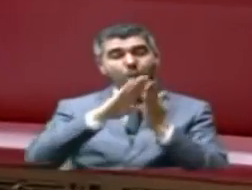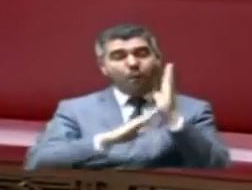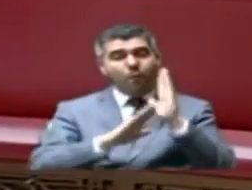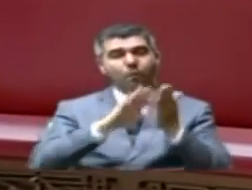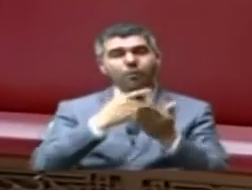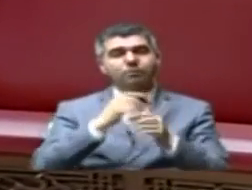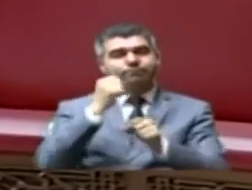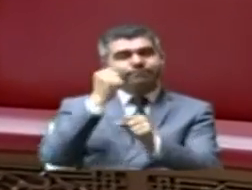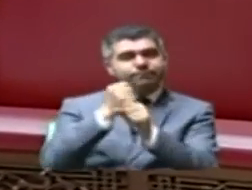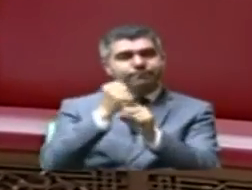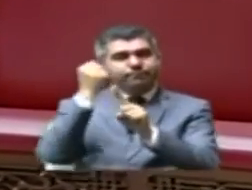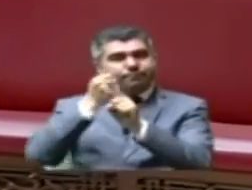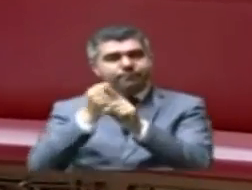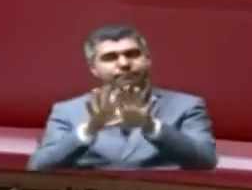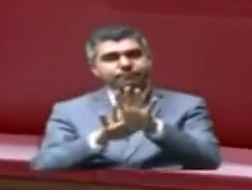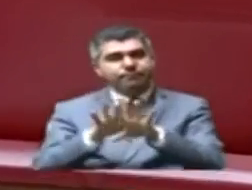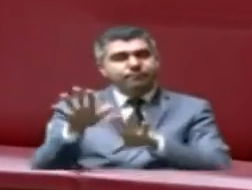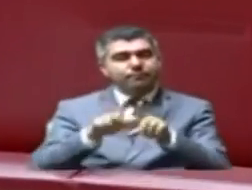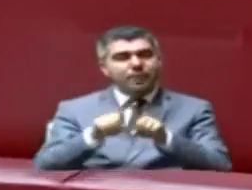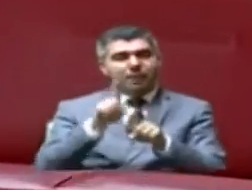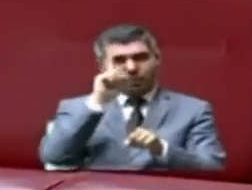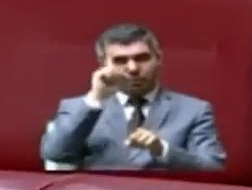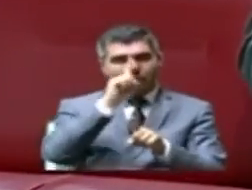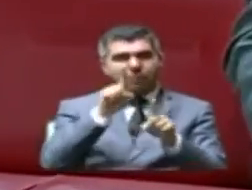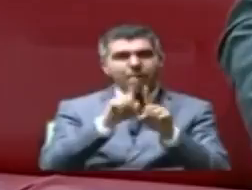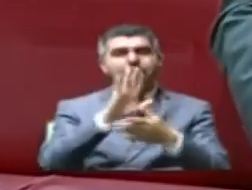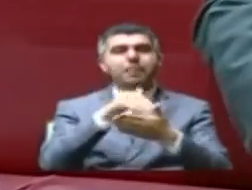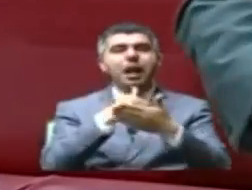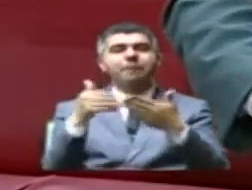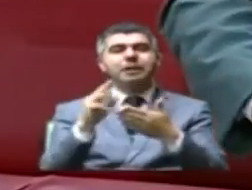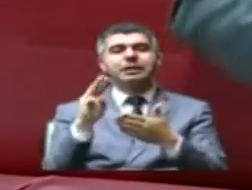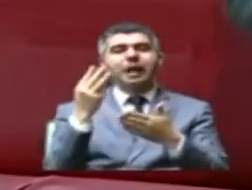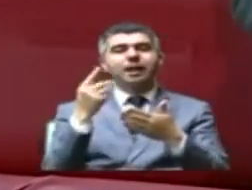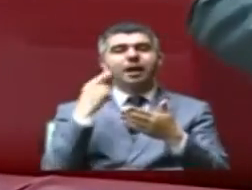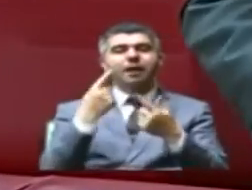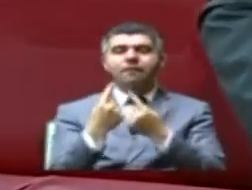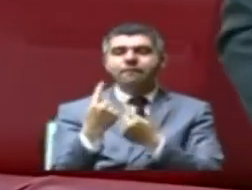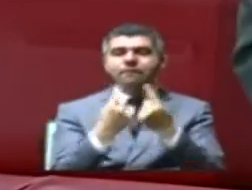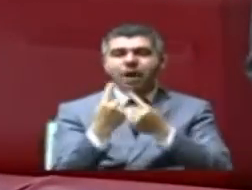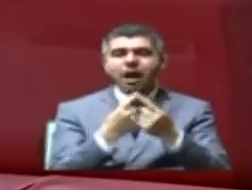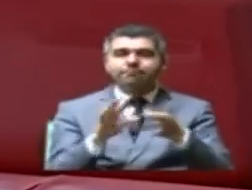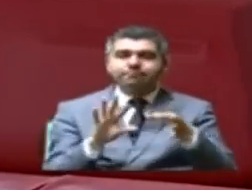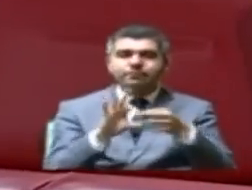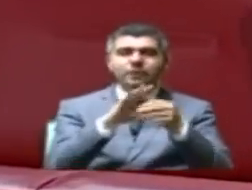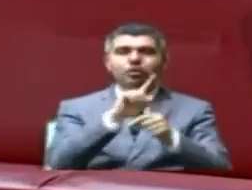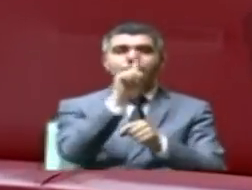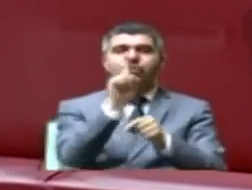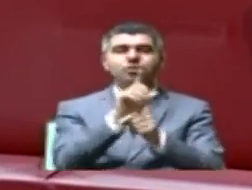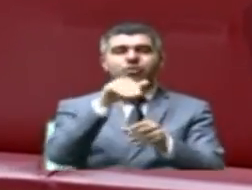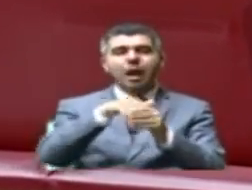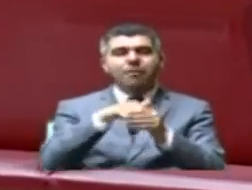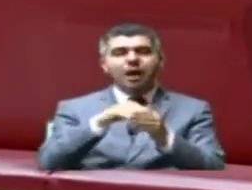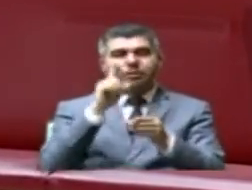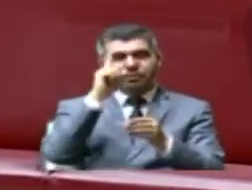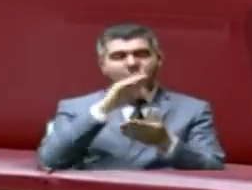ونحن نجتهد على اساس انه في اطار بينر 3 ان شاء الله رب العالمين اللي بدينا التفاوض فيه مع الجماعات على اساس اننا نشوفوا الاولويات باش نوصلوا